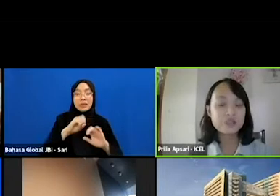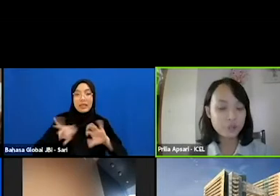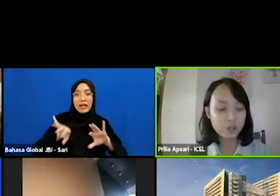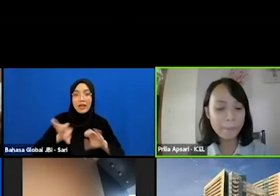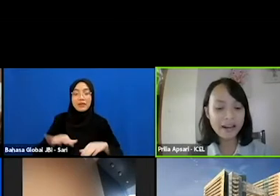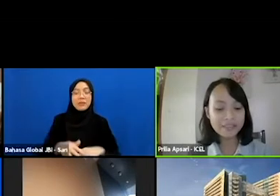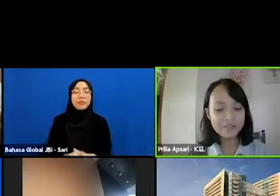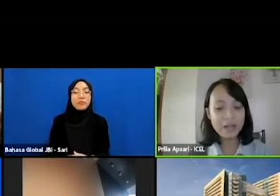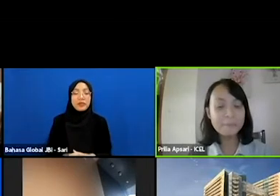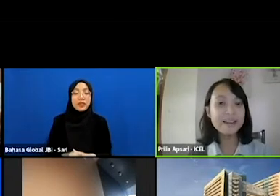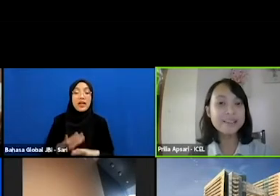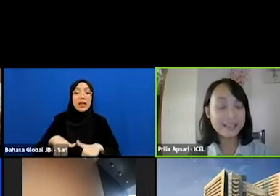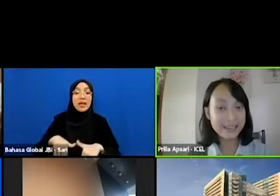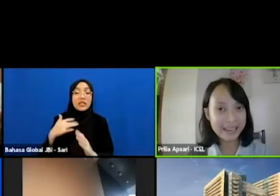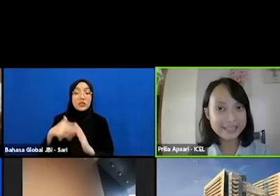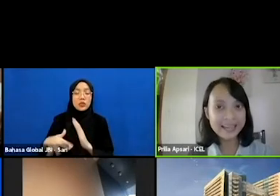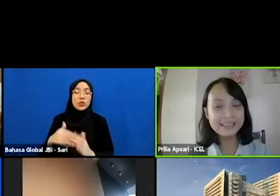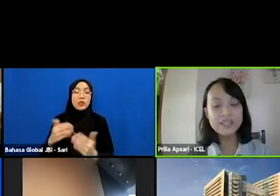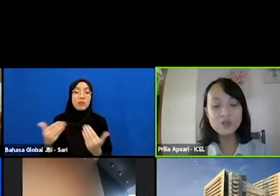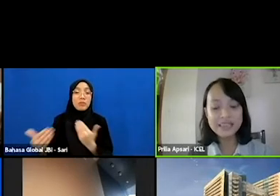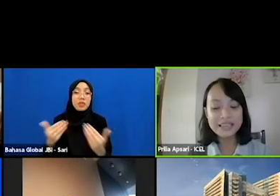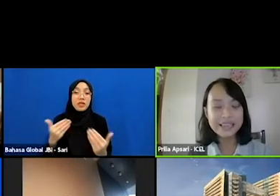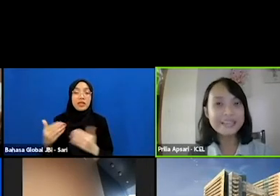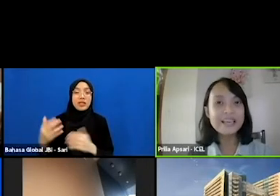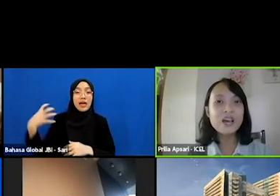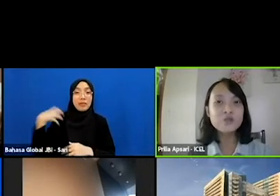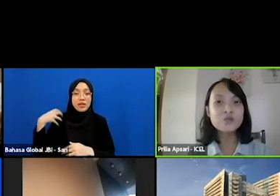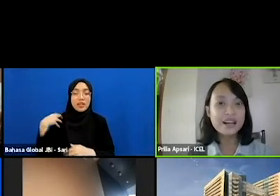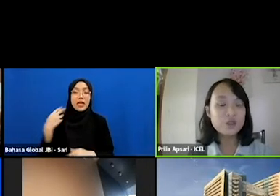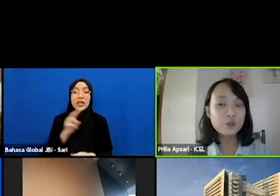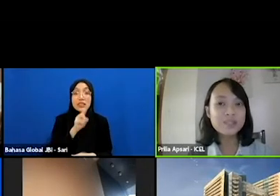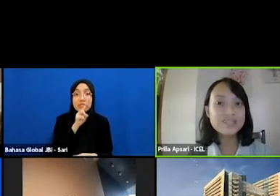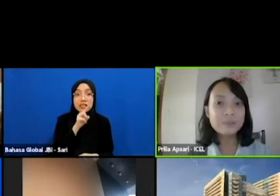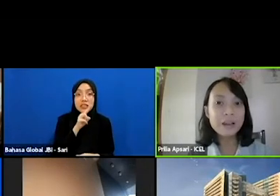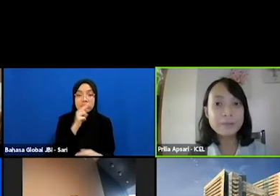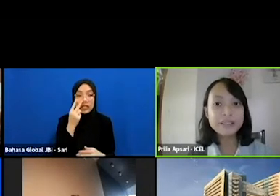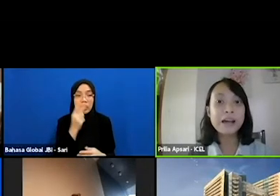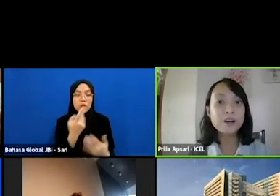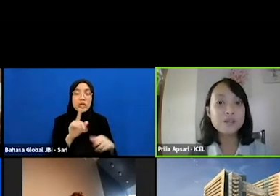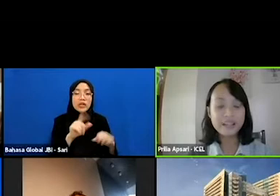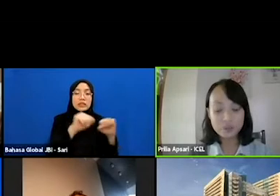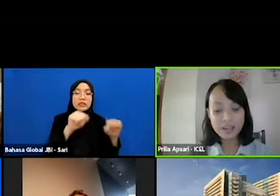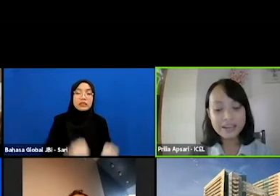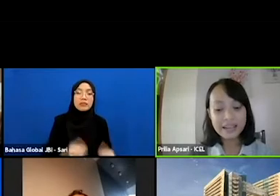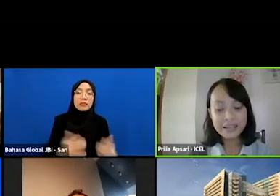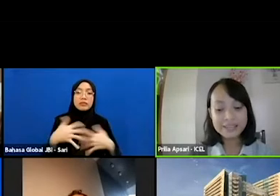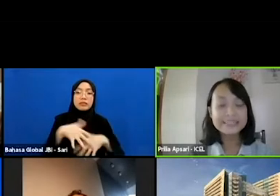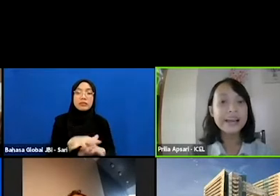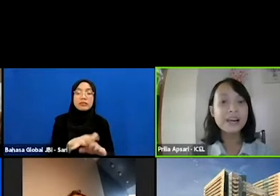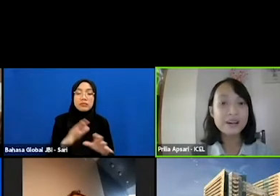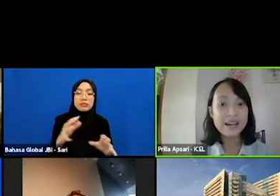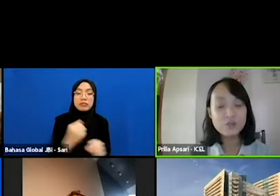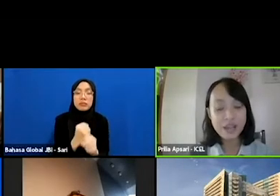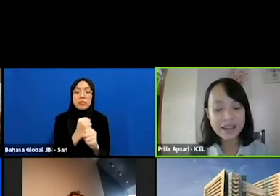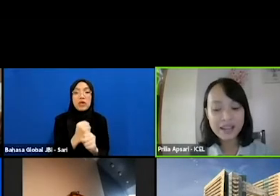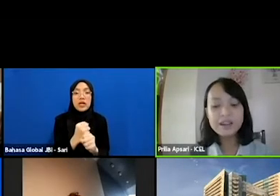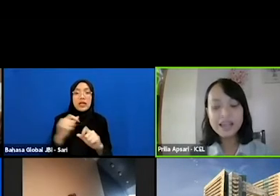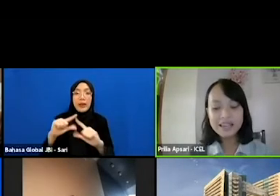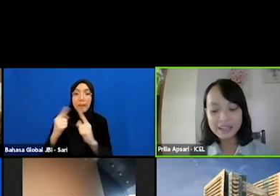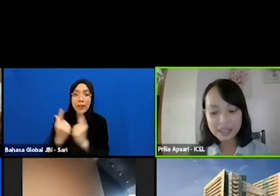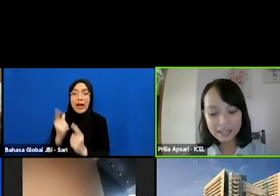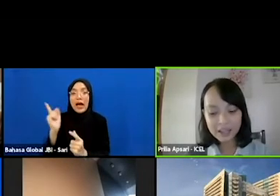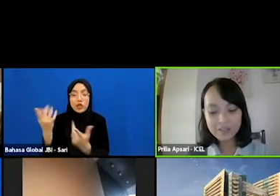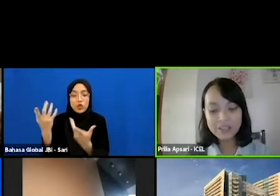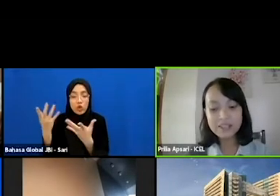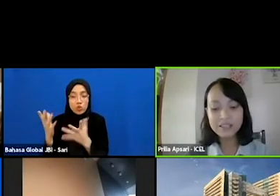berdasarkan studi komparatif dan merk Rich dan juga di Inggris sudah ada suatu sistem yang lebih tepatnya yakni sudah ada secara kelembagaan sudah ada